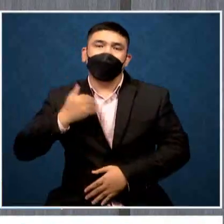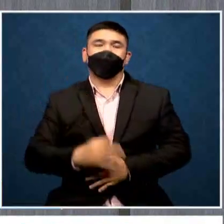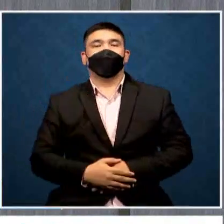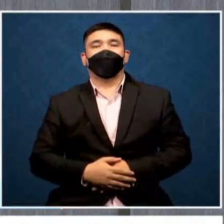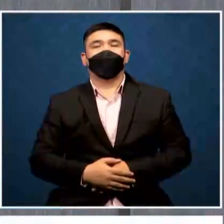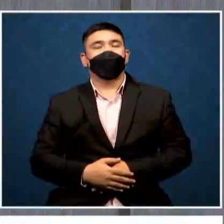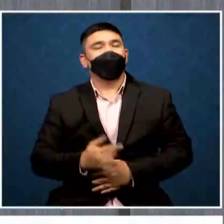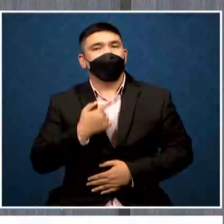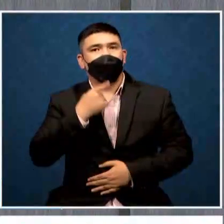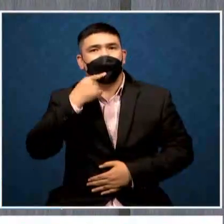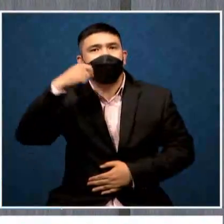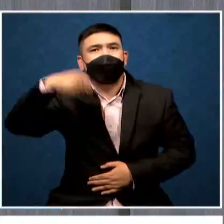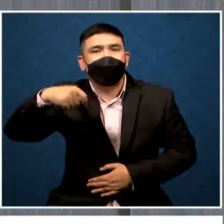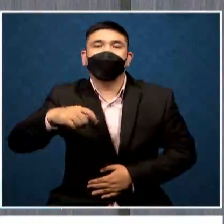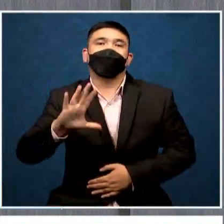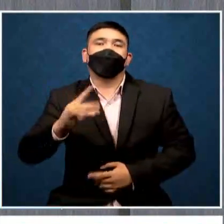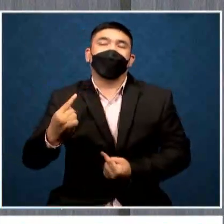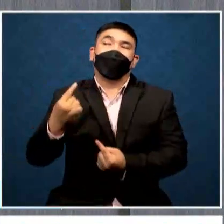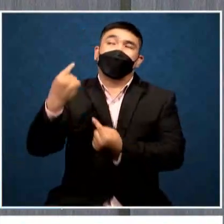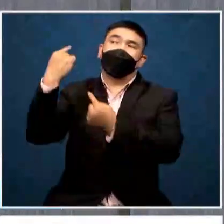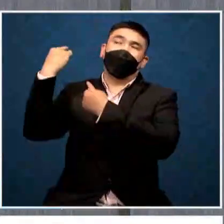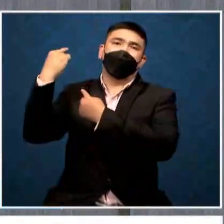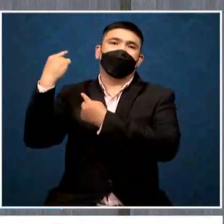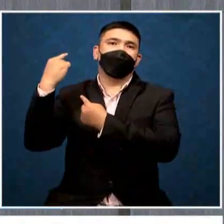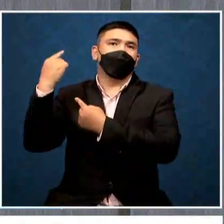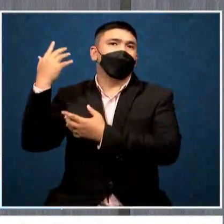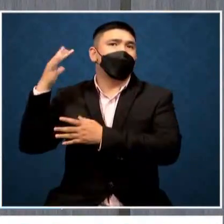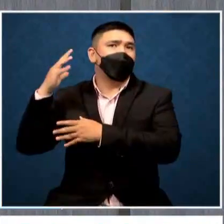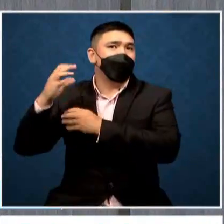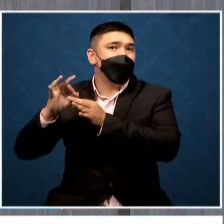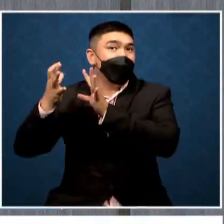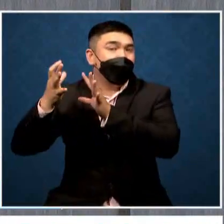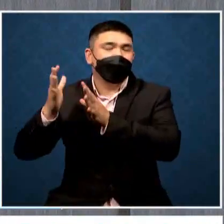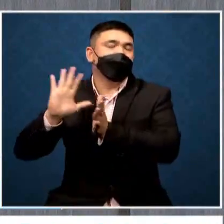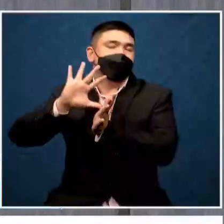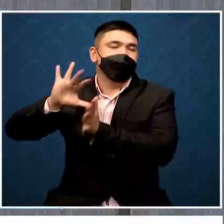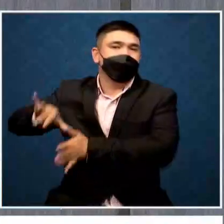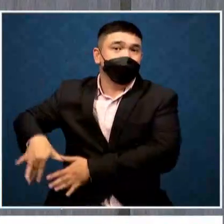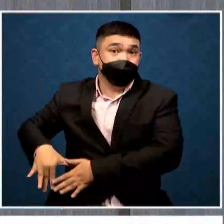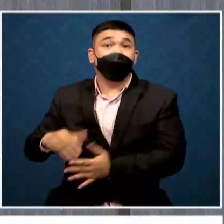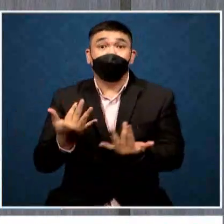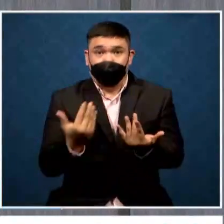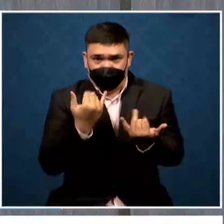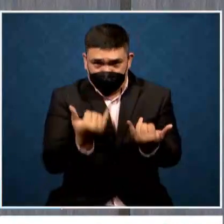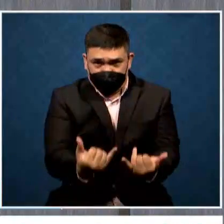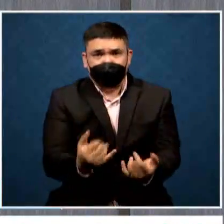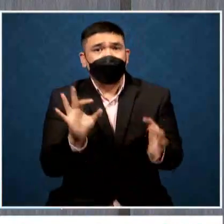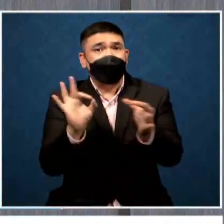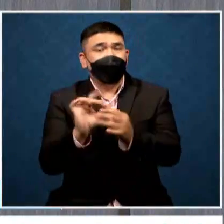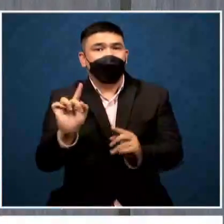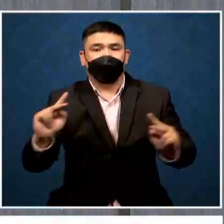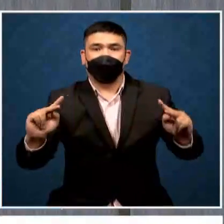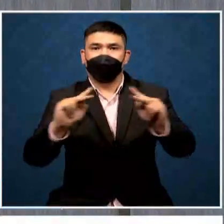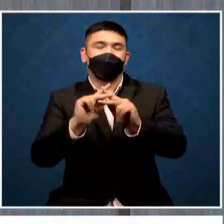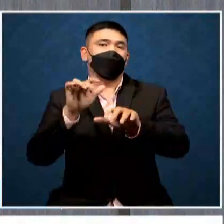คงไม่ต้องพูดย้อนรอยถอยกลับไปยาวแต่เรื่องทั้งหมดนั้นจะต้องเกี่ยวข้องกับกระทรวงม